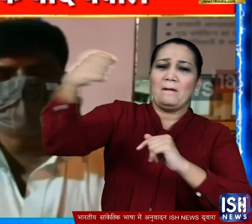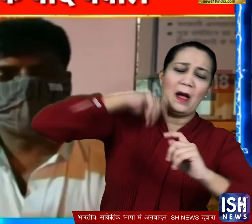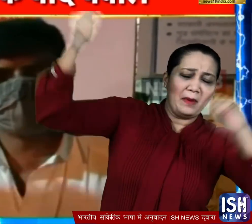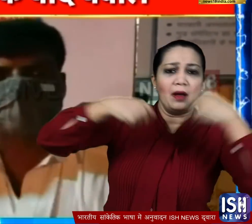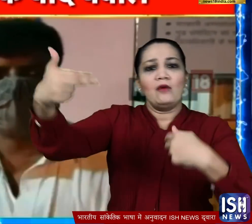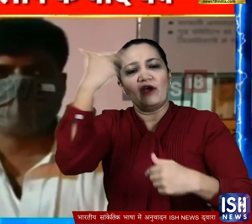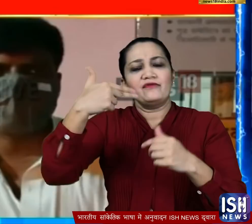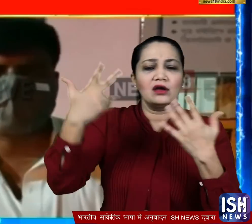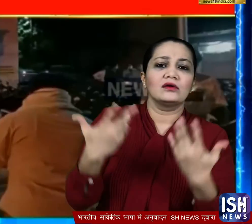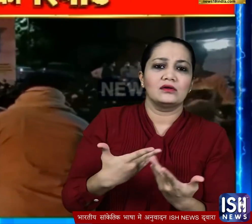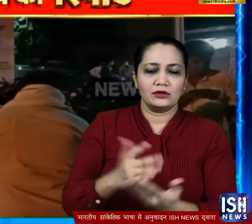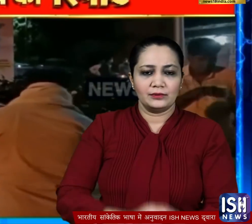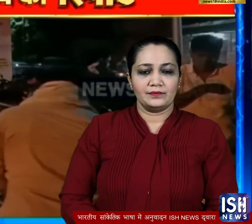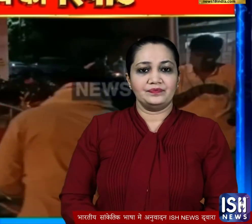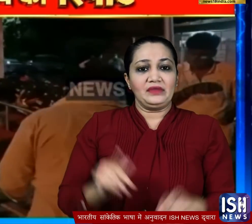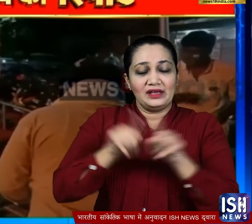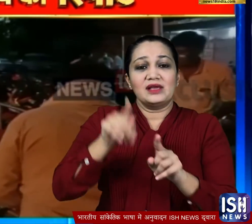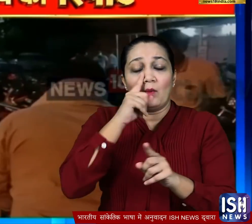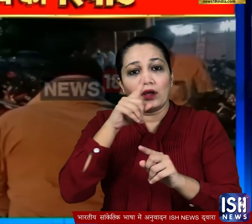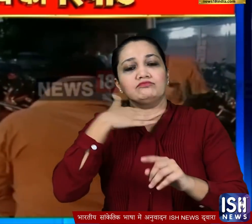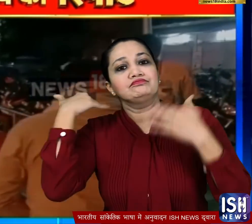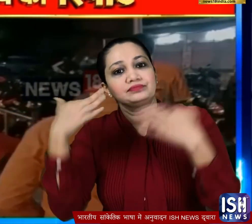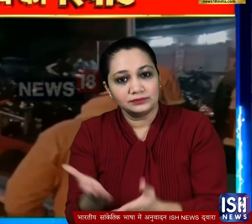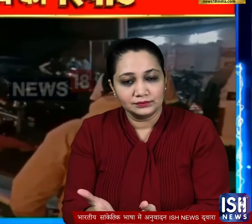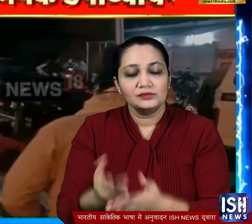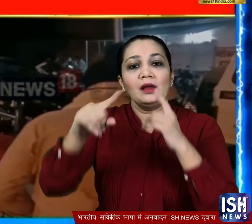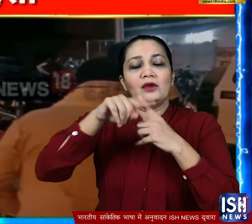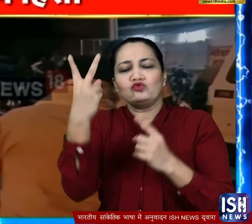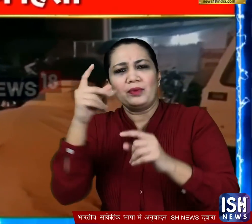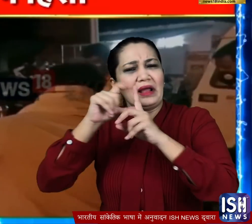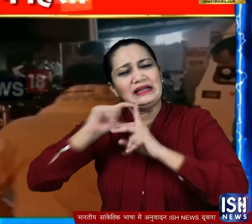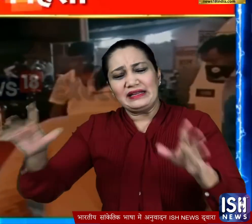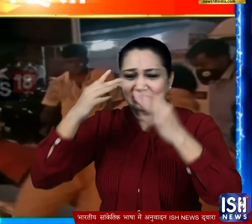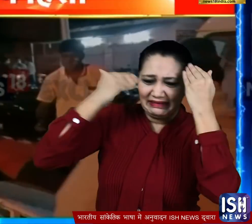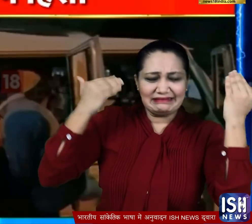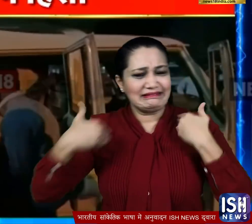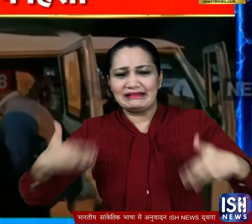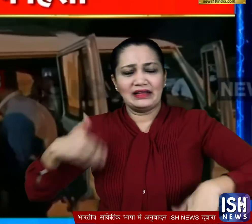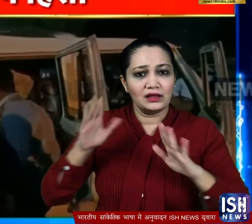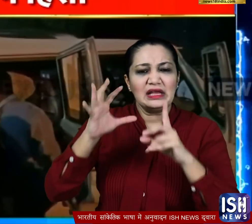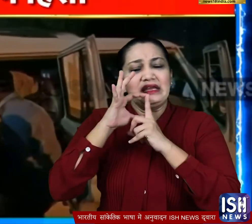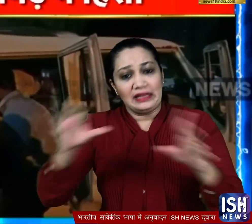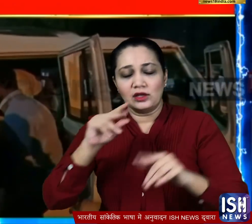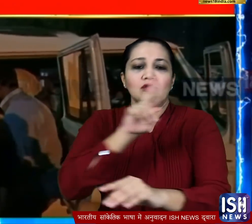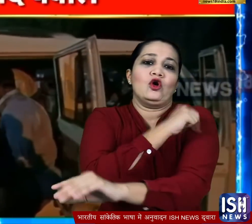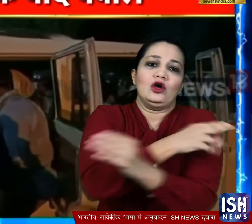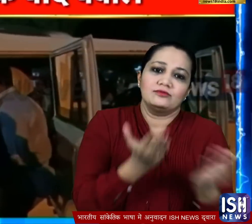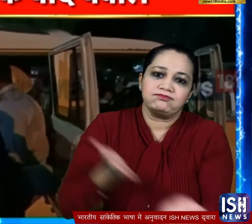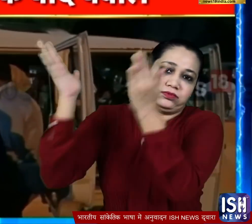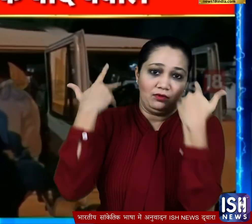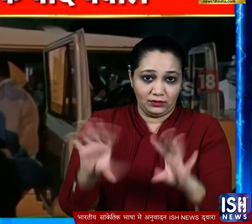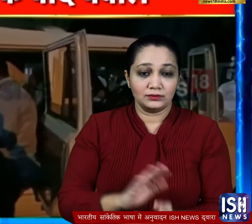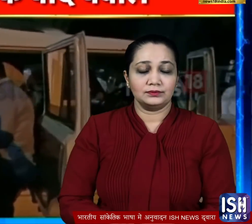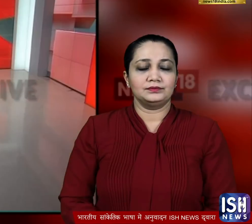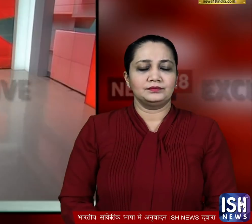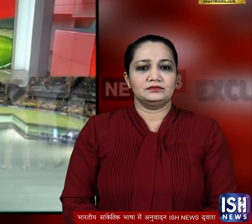तुरंत फायर शुरू कर दिया। इस हमले में एक महिला की मौत हो गई, जबकि 2 लोग बुरी तरह जख्मी हो गए, जिन्हें गंभीर हालत में इलाज के लिए अस्पताल